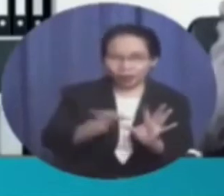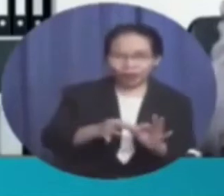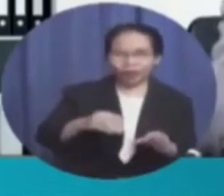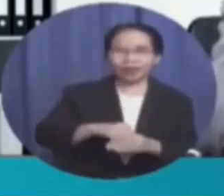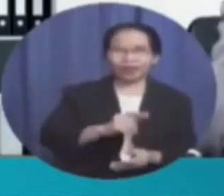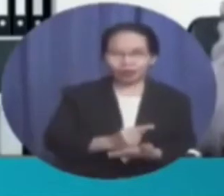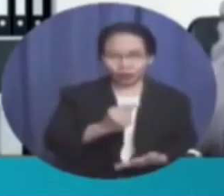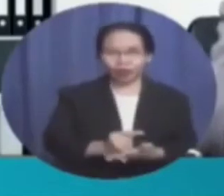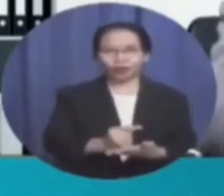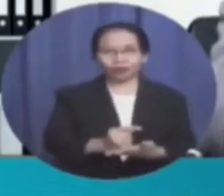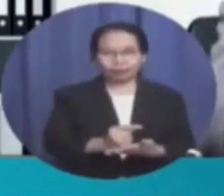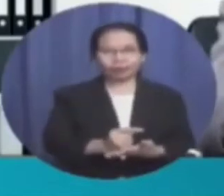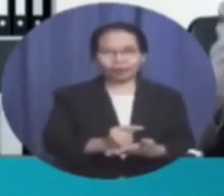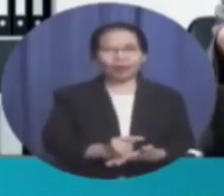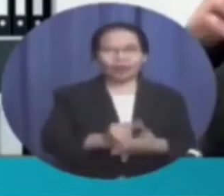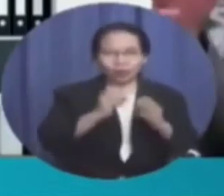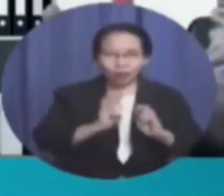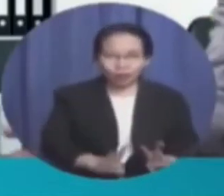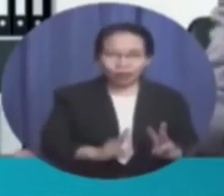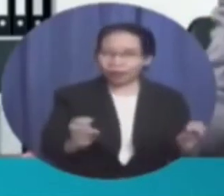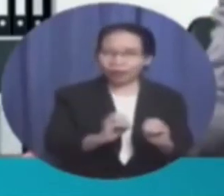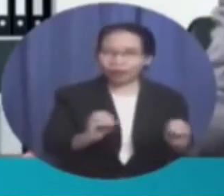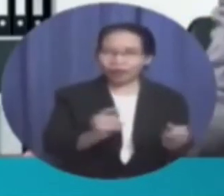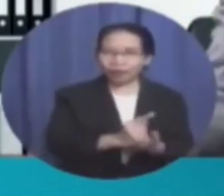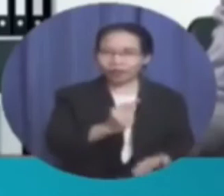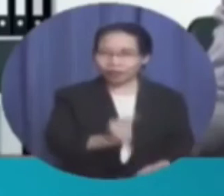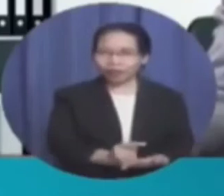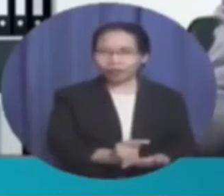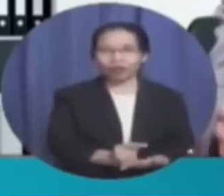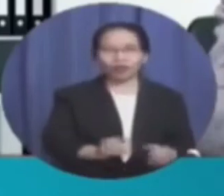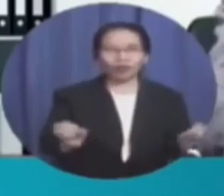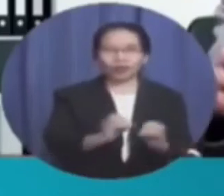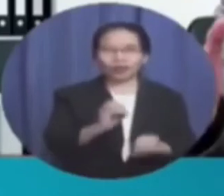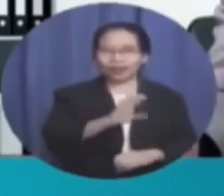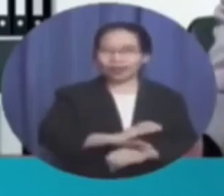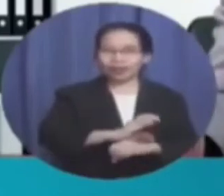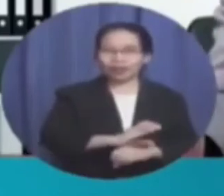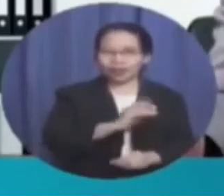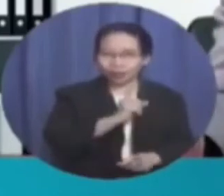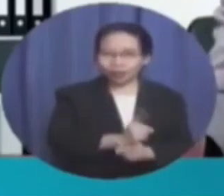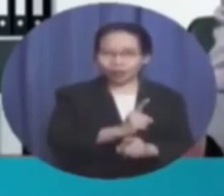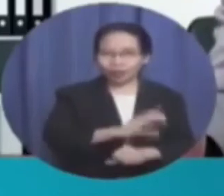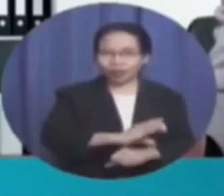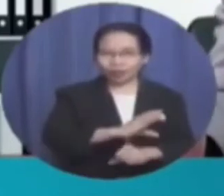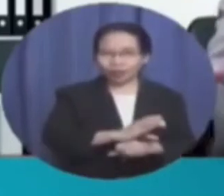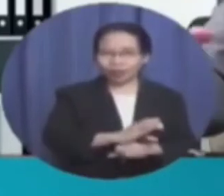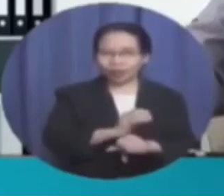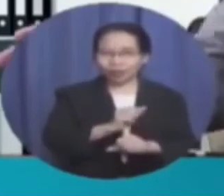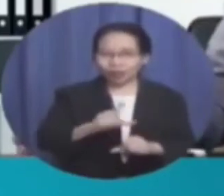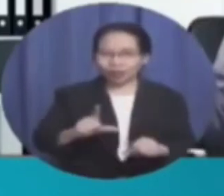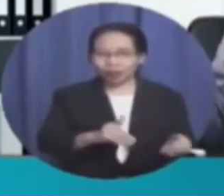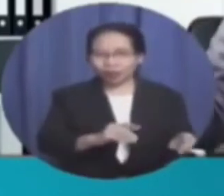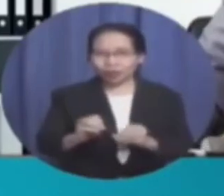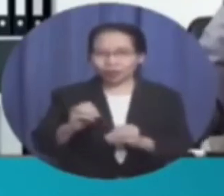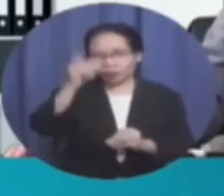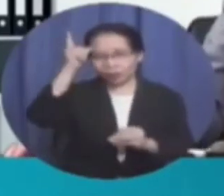sa katotohanan. Samantalang wala ka pa sa katotohanan, wala ka sa iglesyang totoo, lahat ng